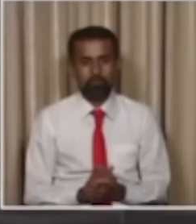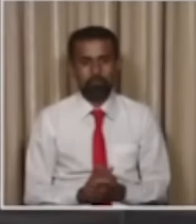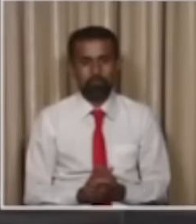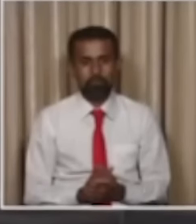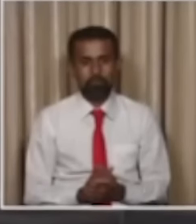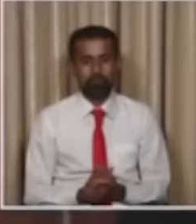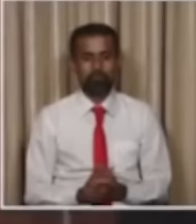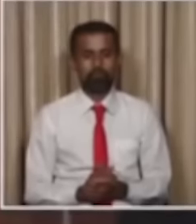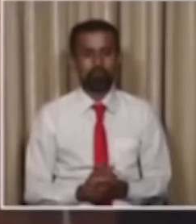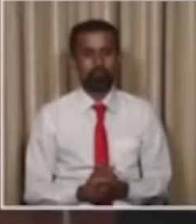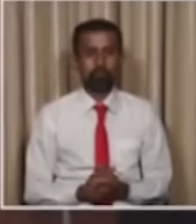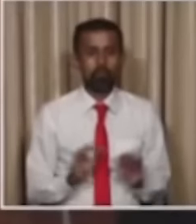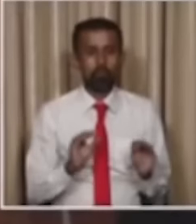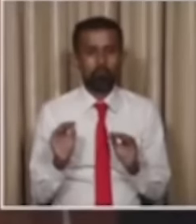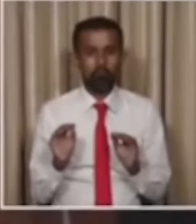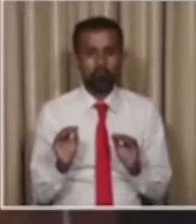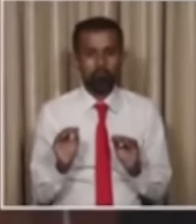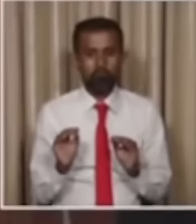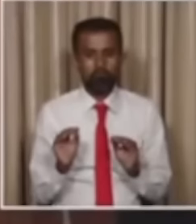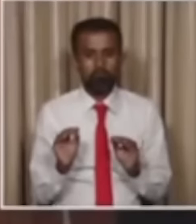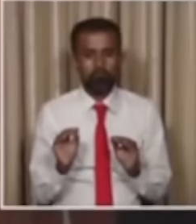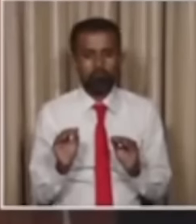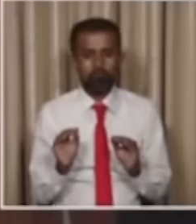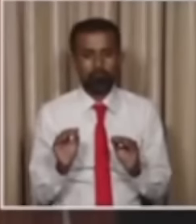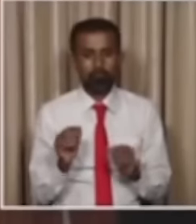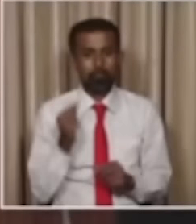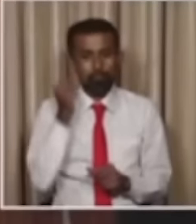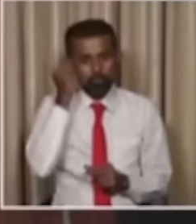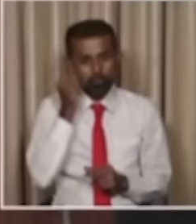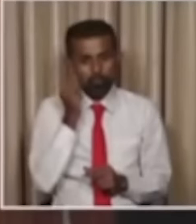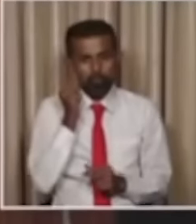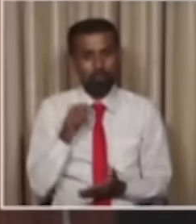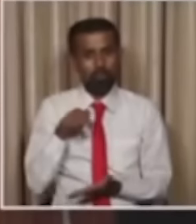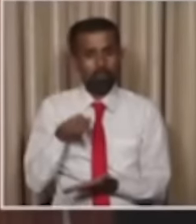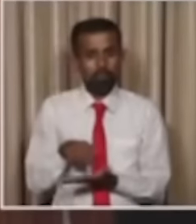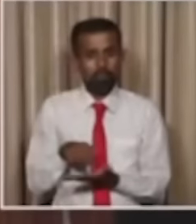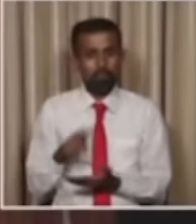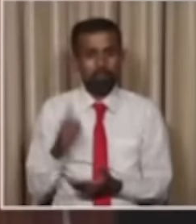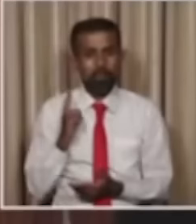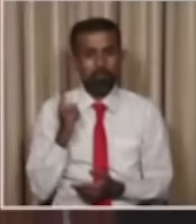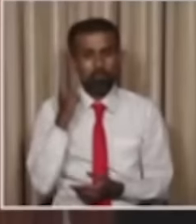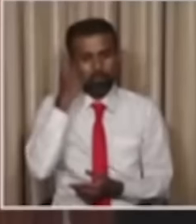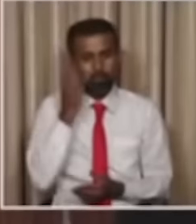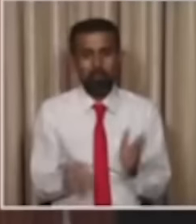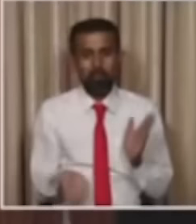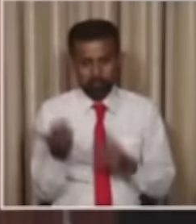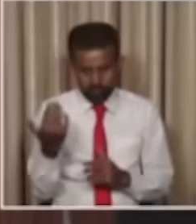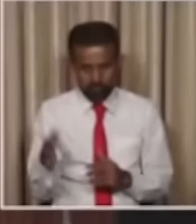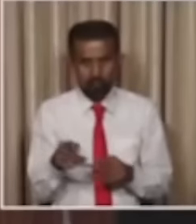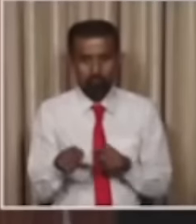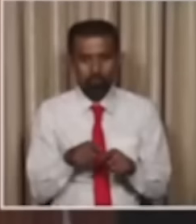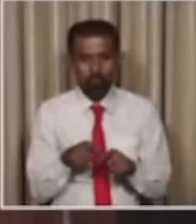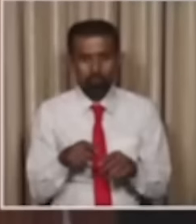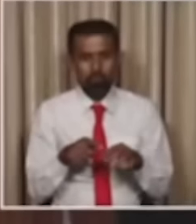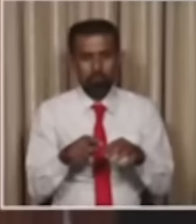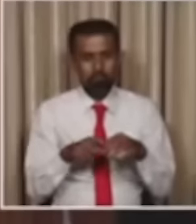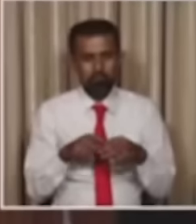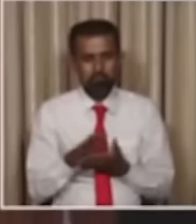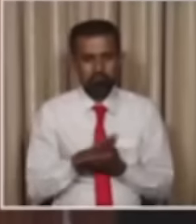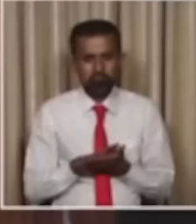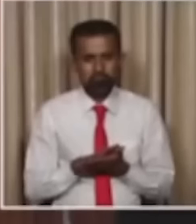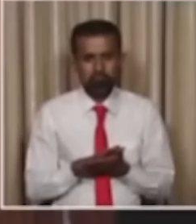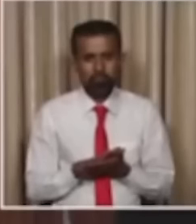නොගන්න ඊට පස්සේ අර එතුමා හම් වෙන්නේ ඒ කියන්නේ ඒ ත්‍රස්තවාදියා හිටපු තැනට එතකොට හමුදා බුද්ධිංශ වලින් ගියා කියන එකද කියවුනේ? ඒ ප්‍රශ්නෙත් ඒකත් මට පැහැදිලි